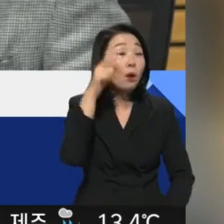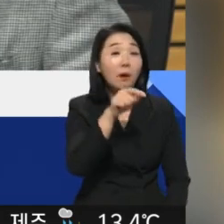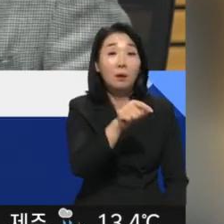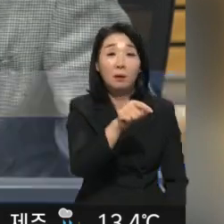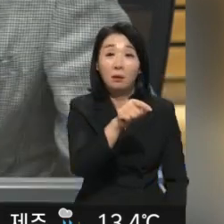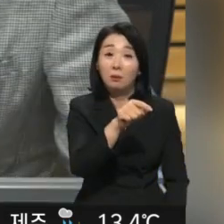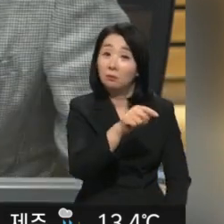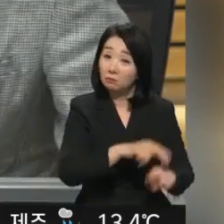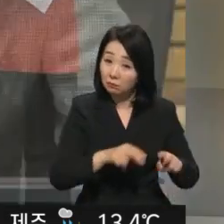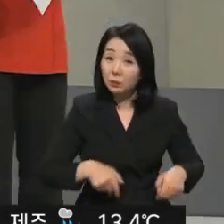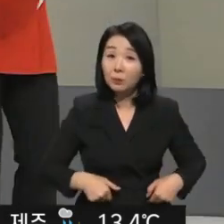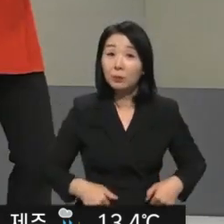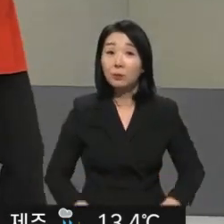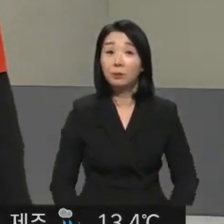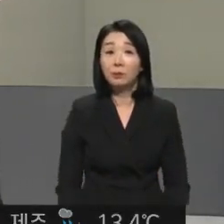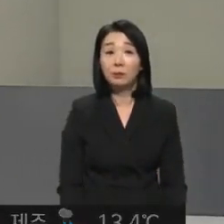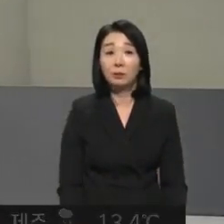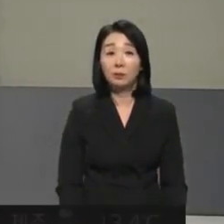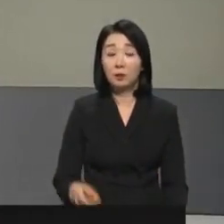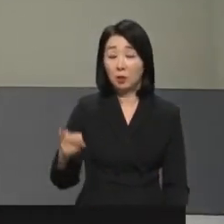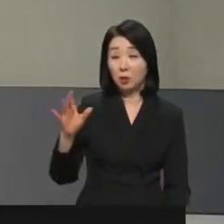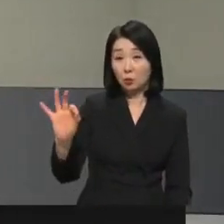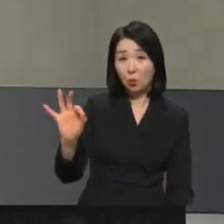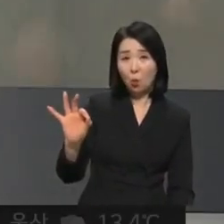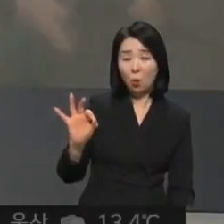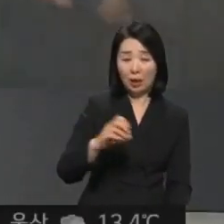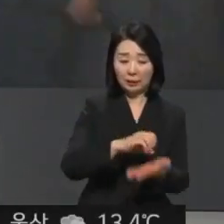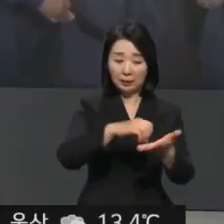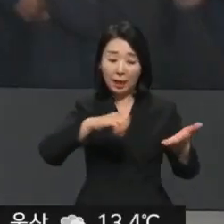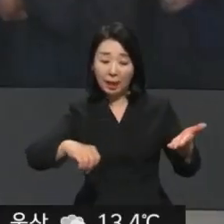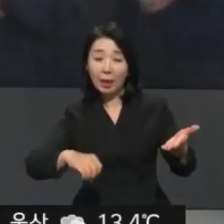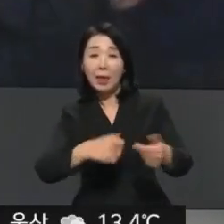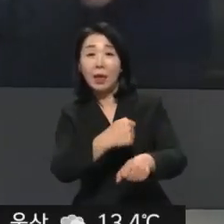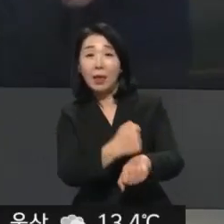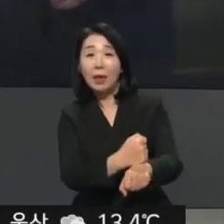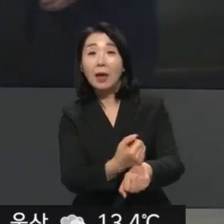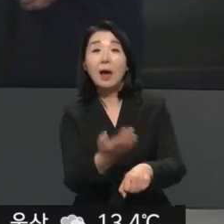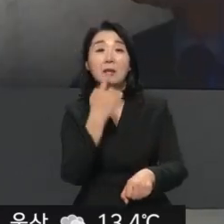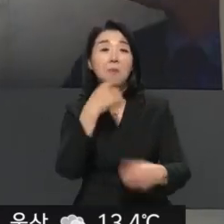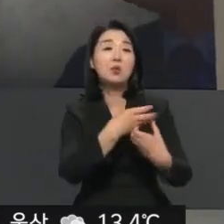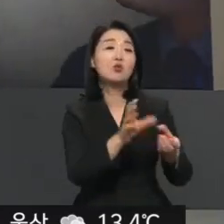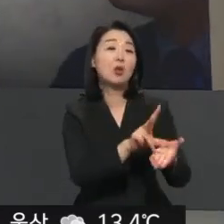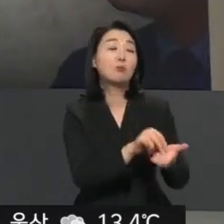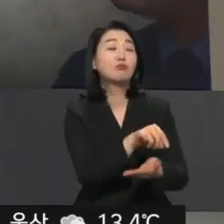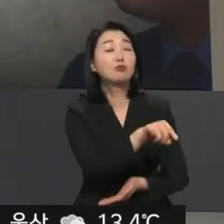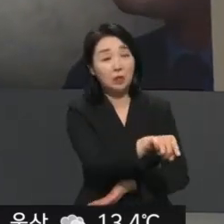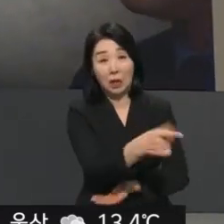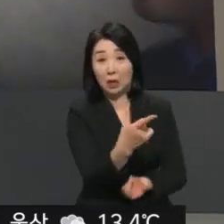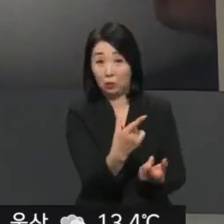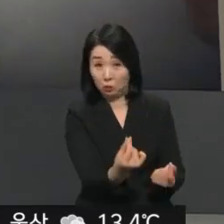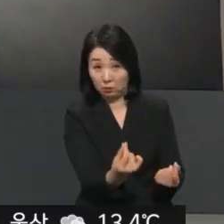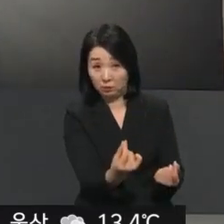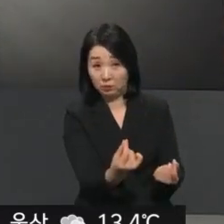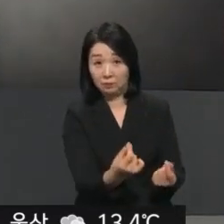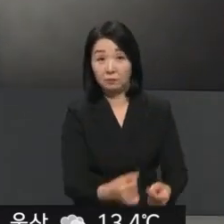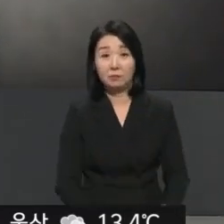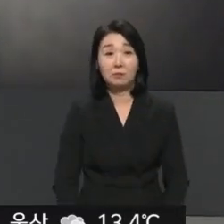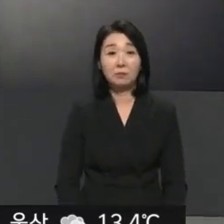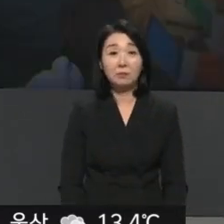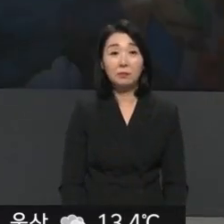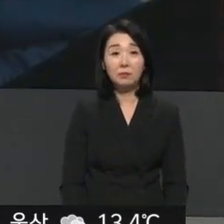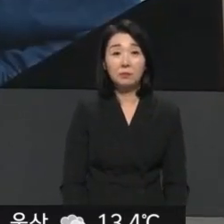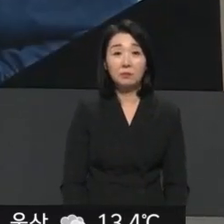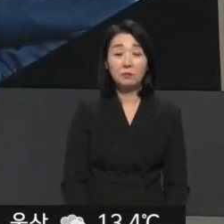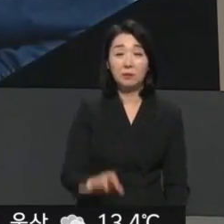않겠습니까? 네, 송 전 대표가 탈당했다고 해도 여전히 이건 민주당의 문제이지 않느냐 이런 지적인데요.